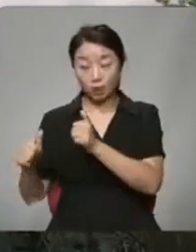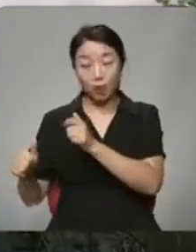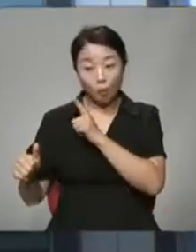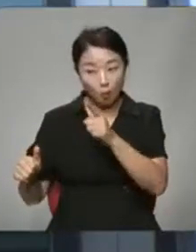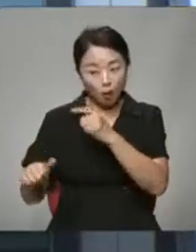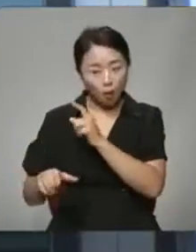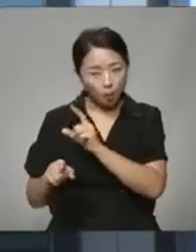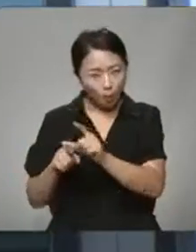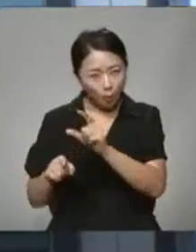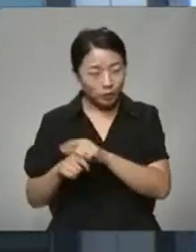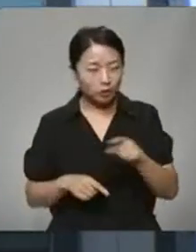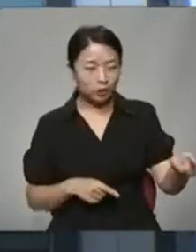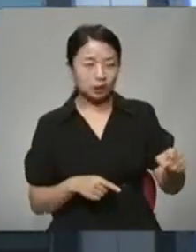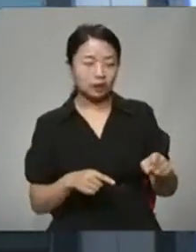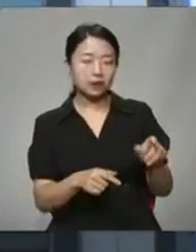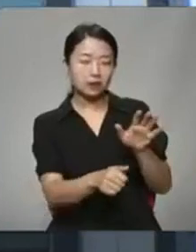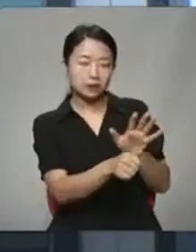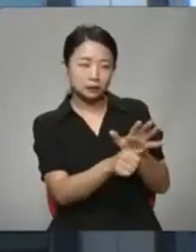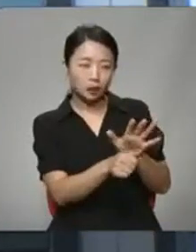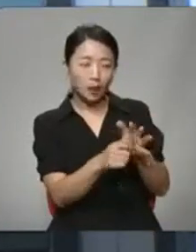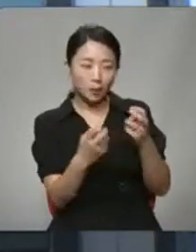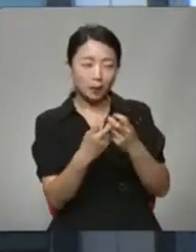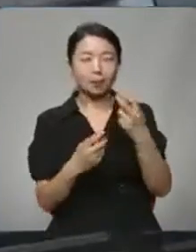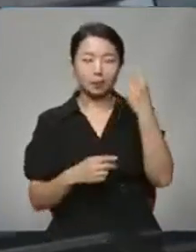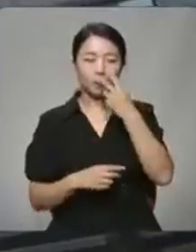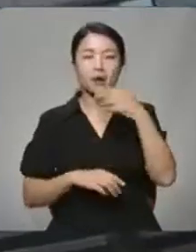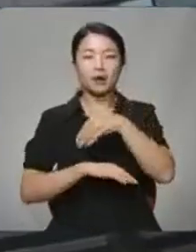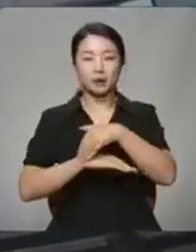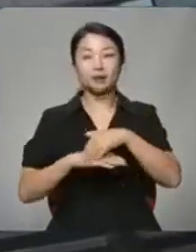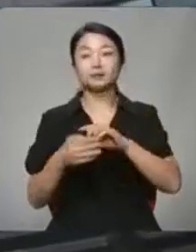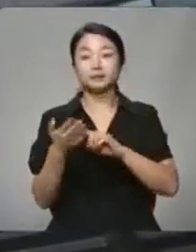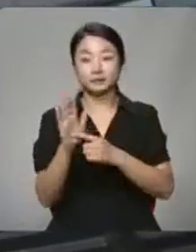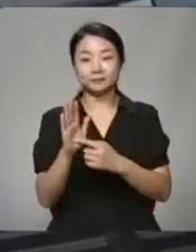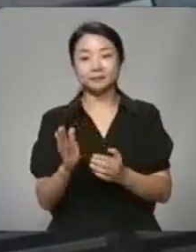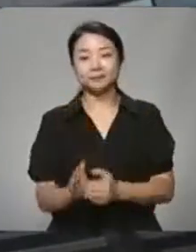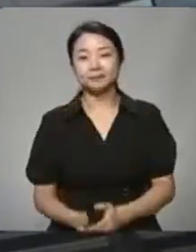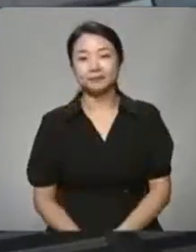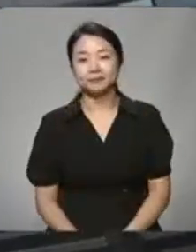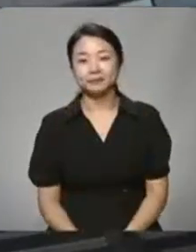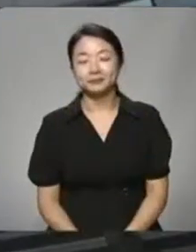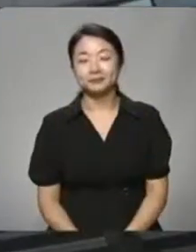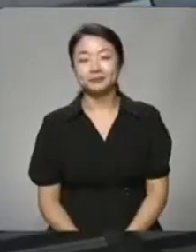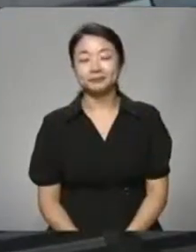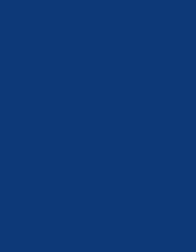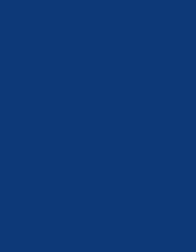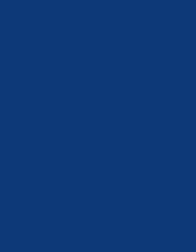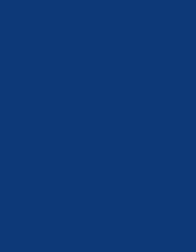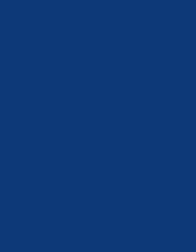이재민 협의 방안 등을 검토하겠다고 밝혔습니다. KBS 뉴스 정면구입니다.